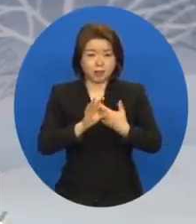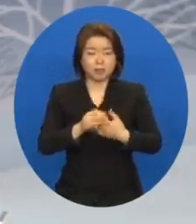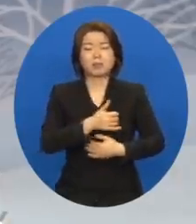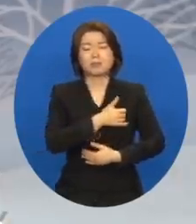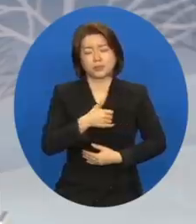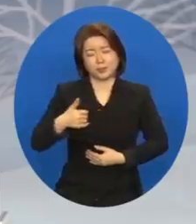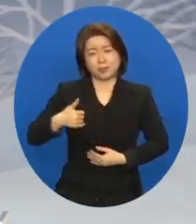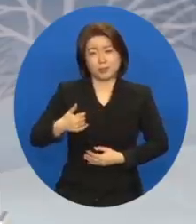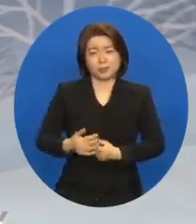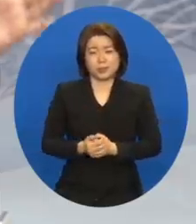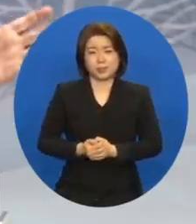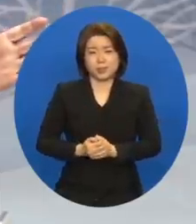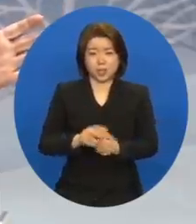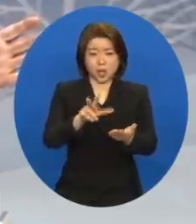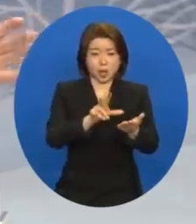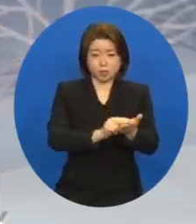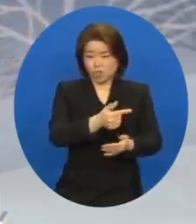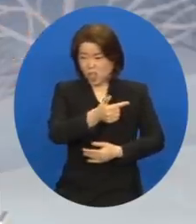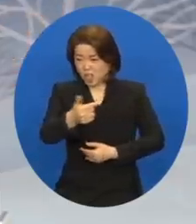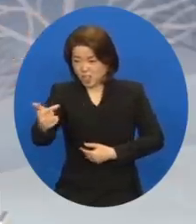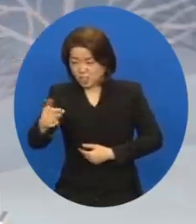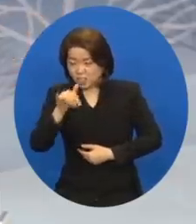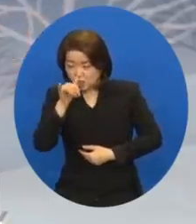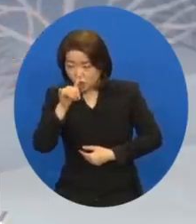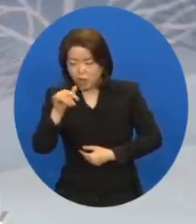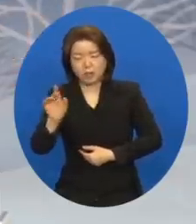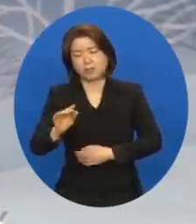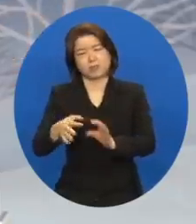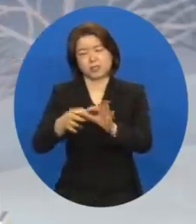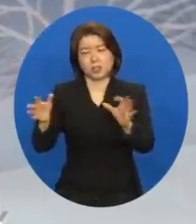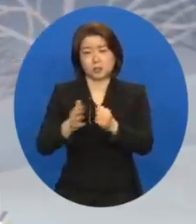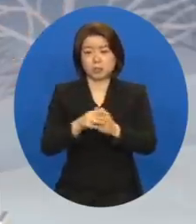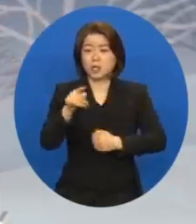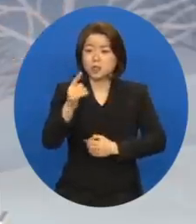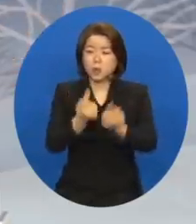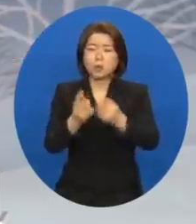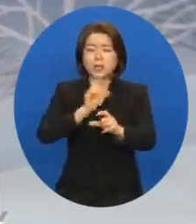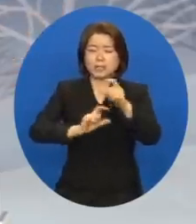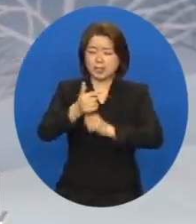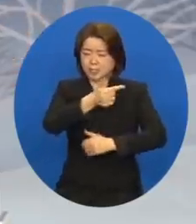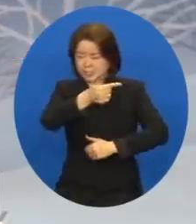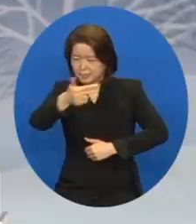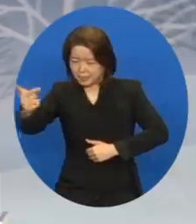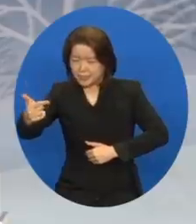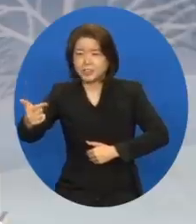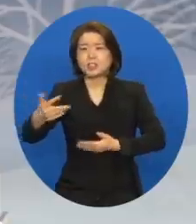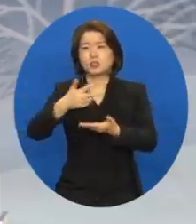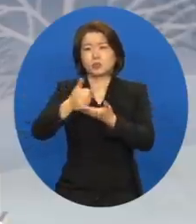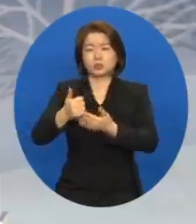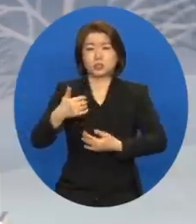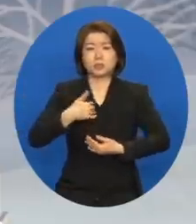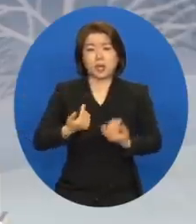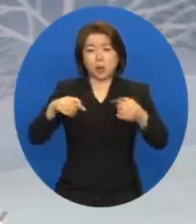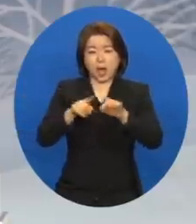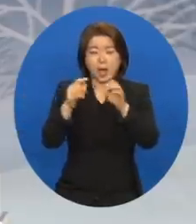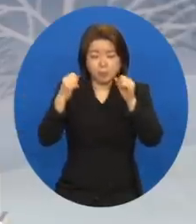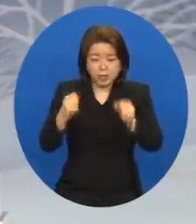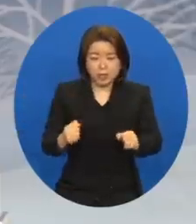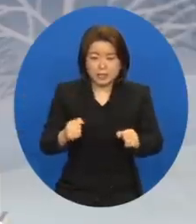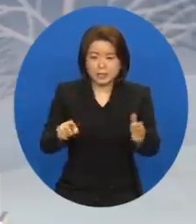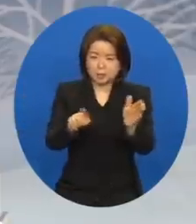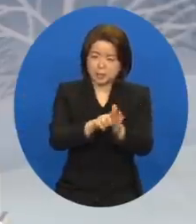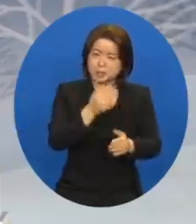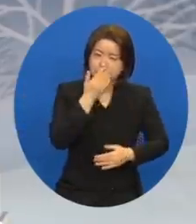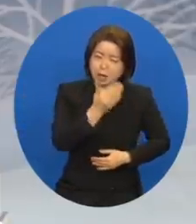충분합니다. 문제가 큰 게 문제가 아니고 문제보다 더 크신 그 주님이 우리와 함께 계신 것을 믿을 수